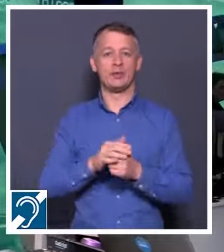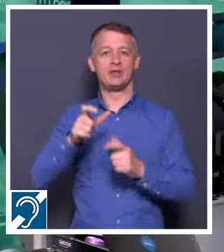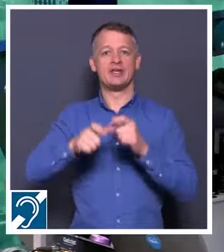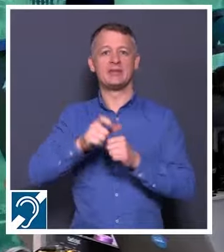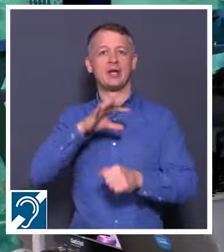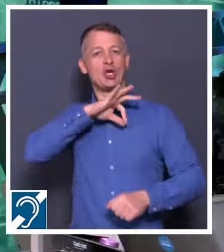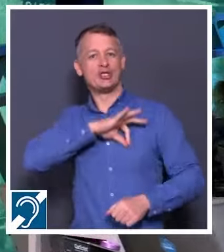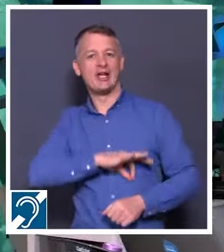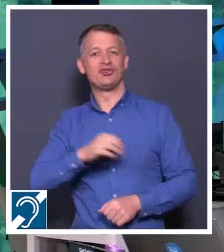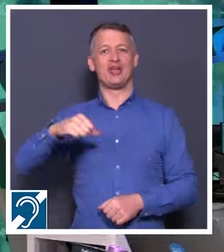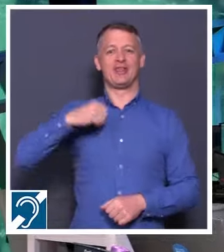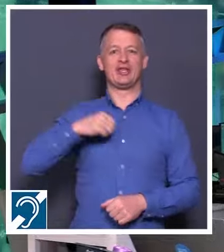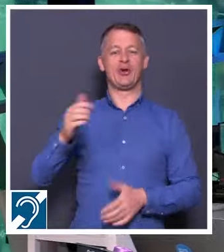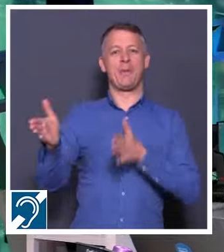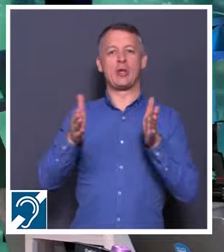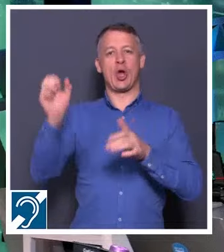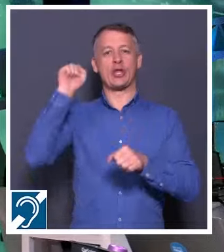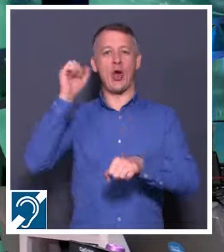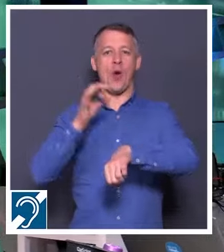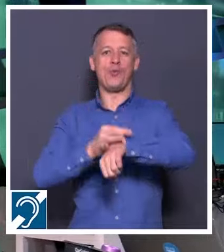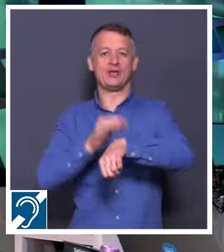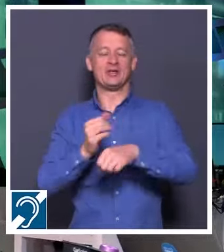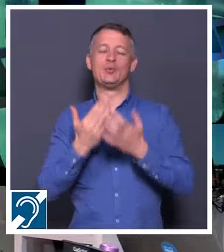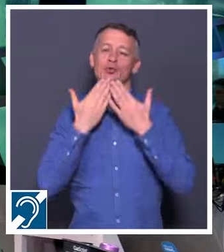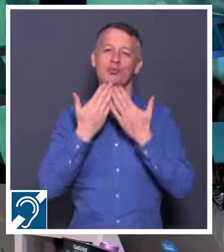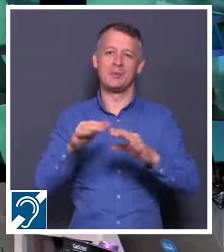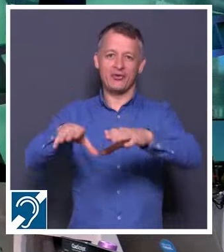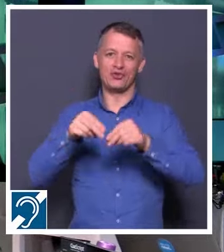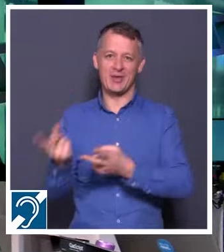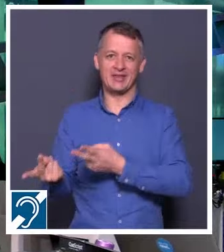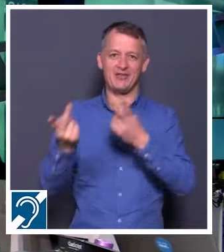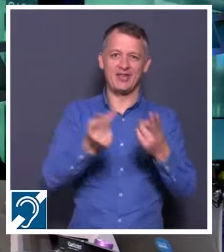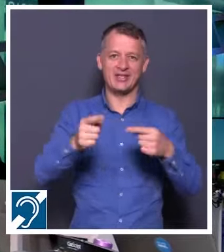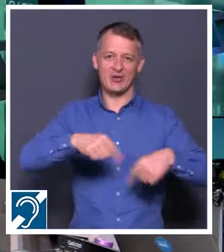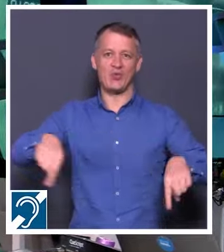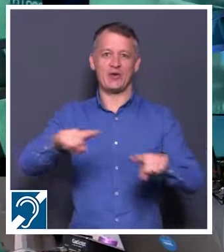rândul tinerilor. Bună dimineața, domnule Cioroianu, vă mulțumim foarte mult că ați acceptat invitația noastră.